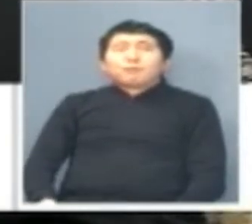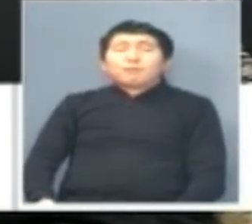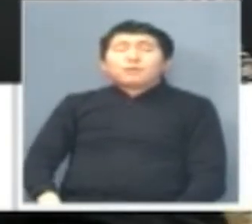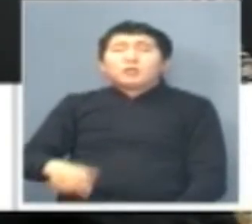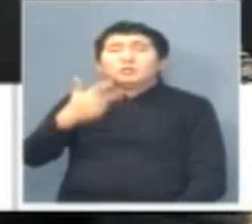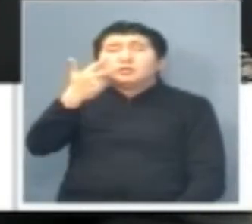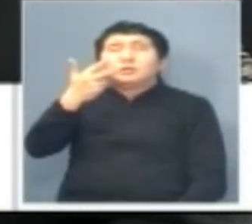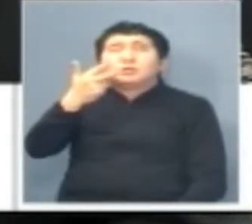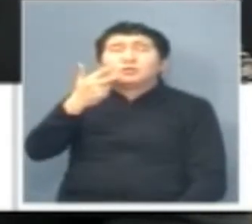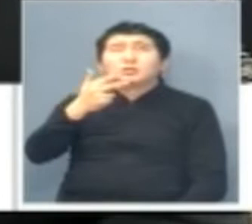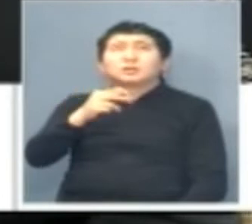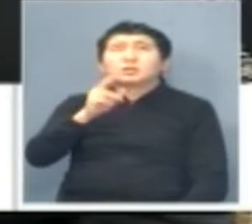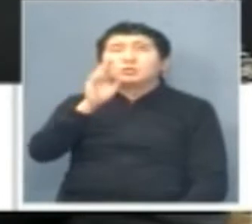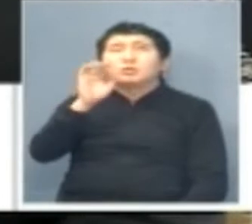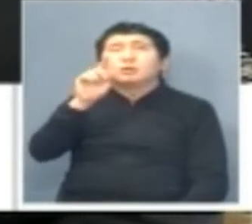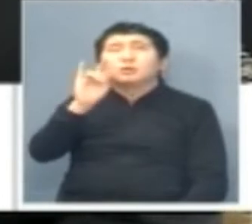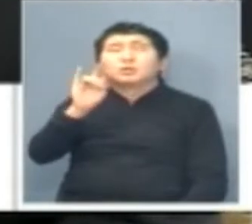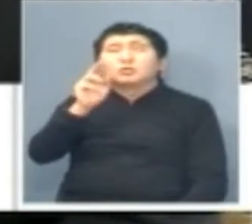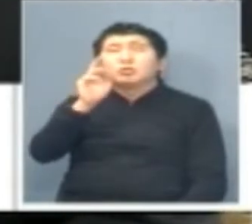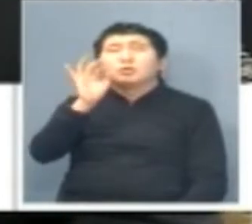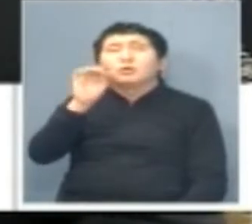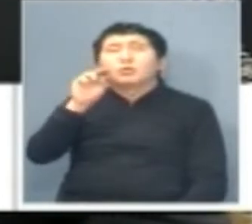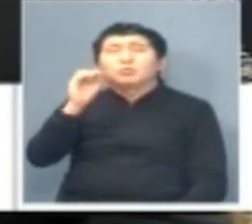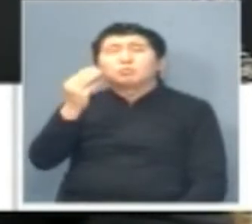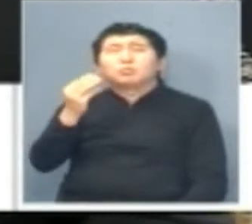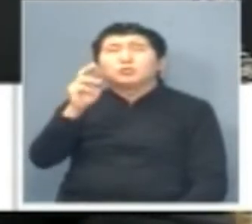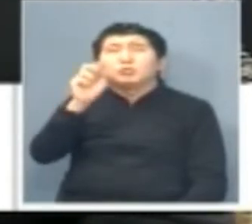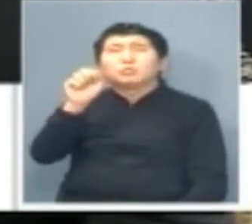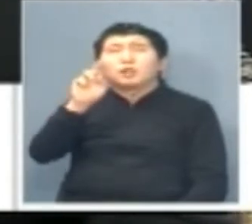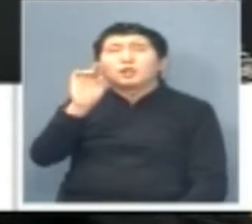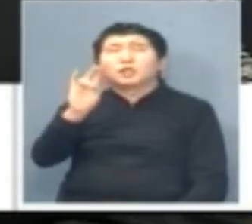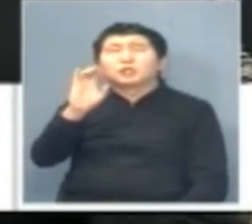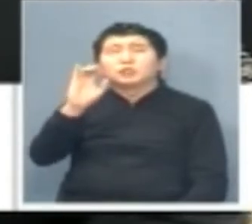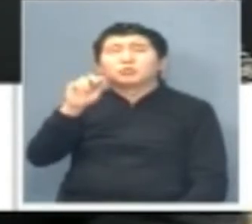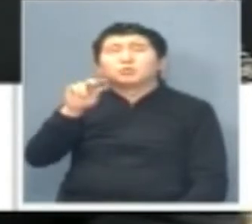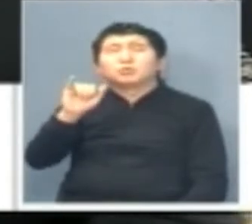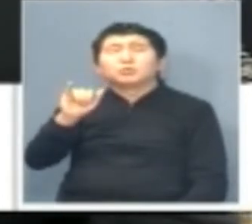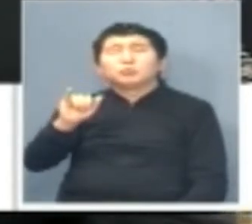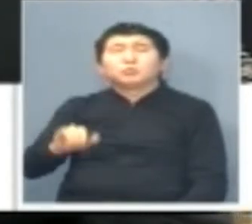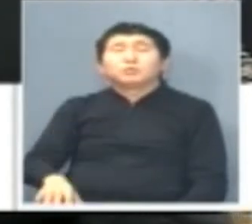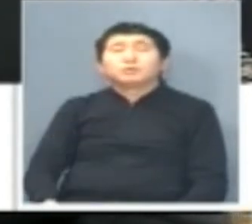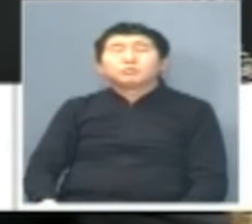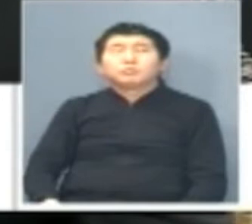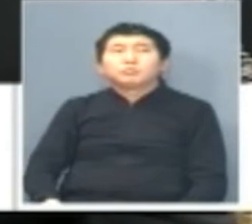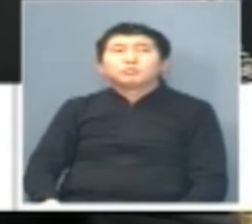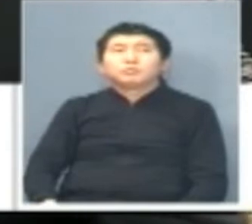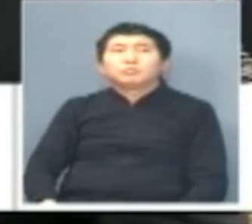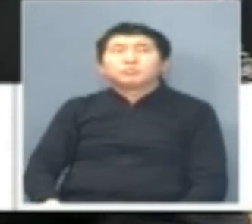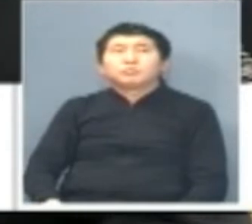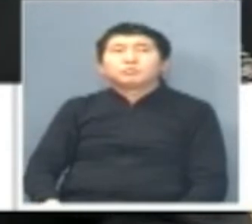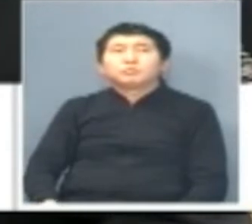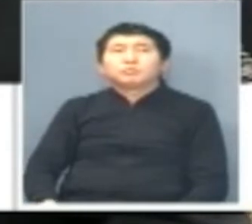персонажи вот такую пеша боя всунуть удар что касается работа актеров я могу отметить что не справится своей задача